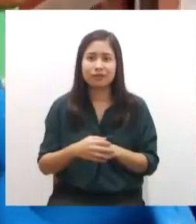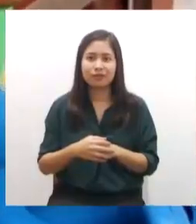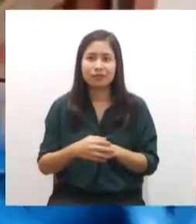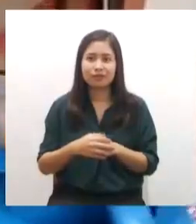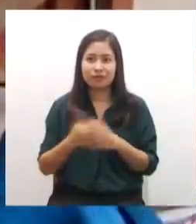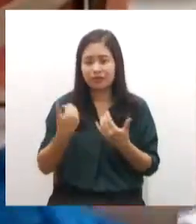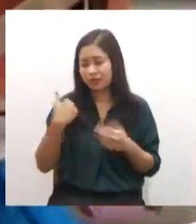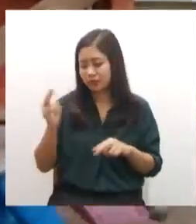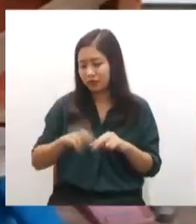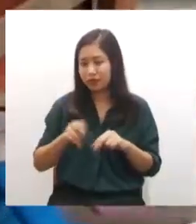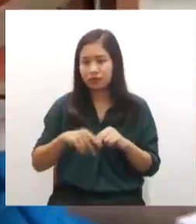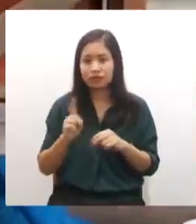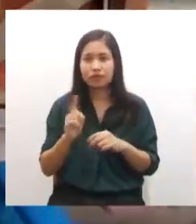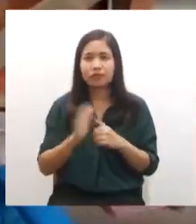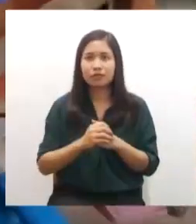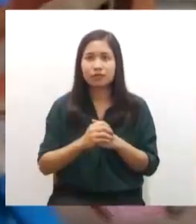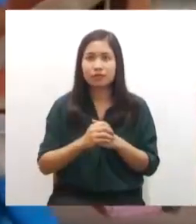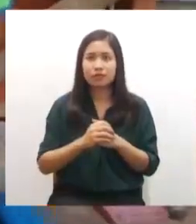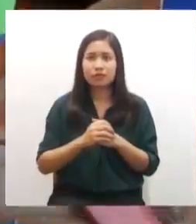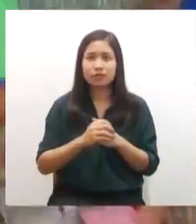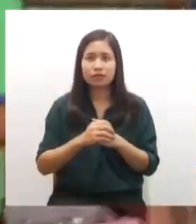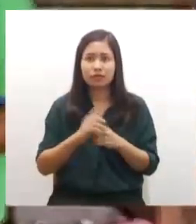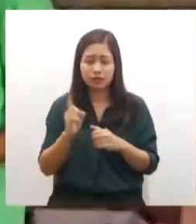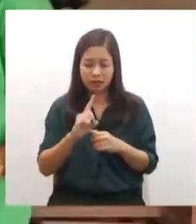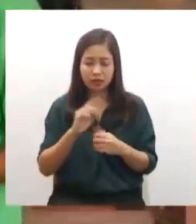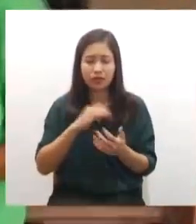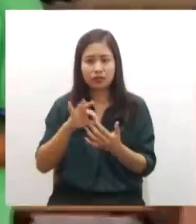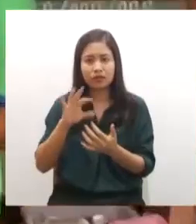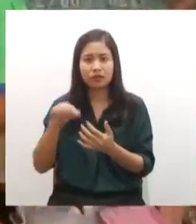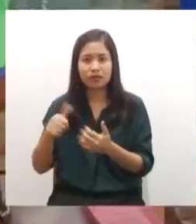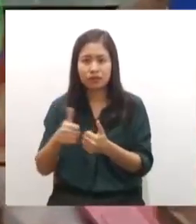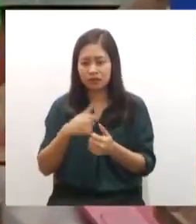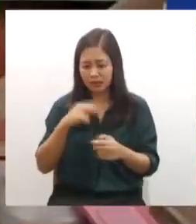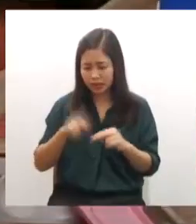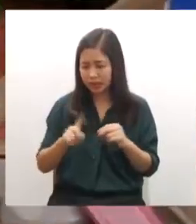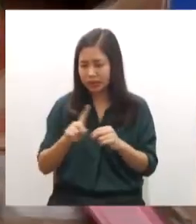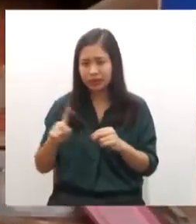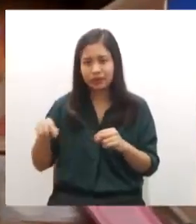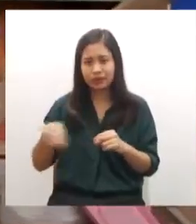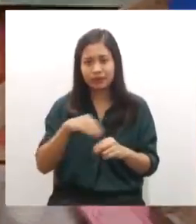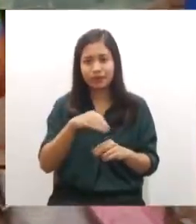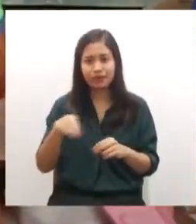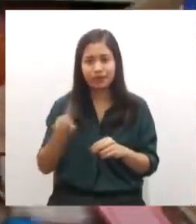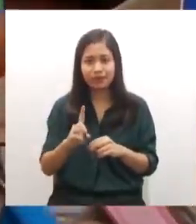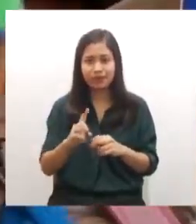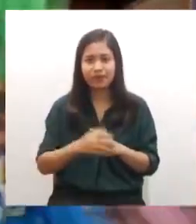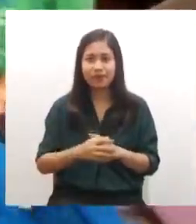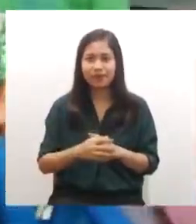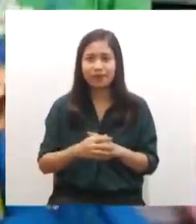นึ่งนี่นี่แม่น ี่ไม่เป็นไรอันนี้ตั้งแต่เมื่อวานแล้วเราเขียนไปแล้วไม่เป็นไรลูก อันนี้ถึงตะกี้มัน จ้ะ